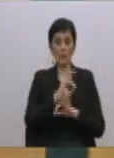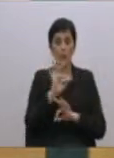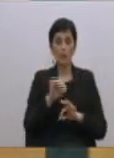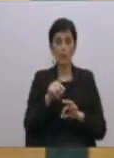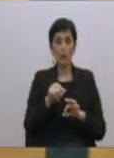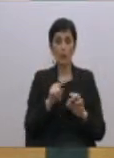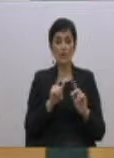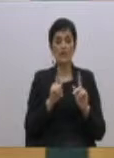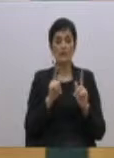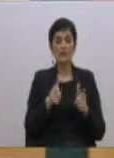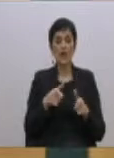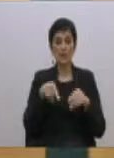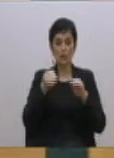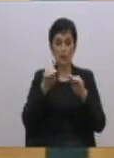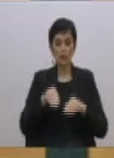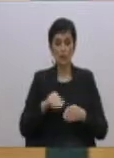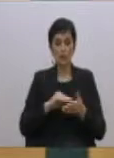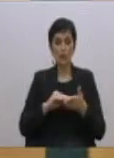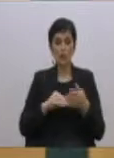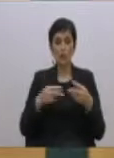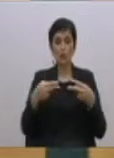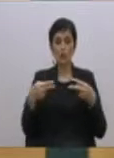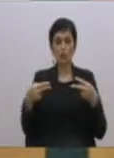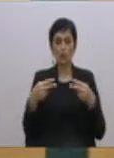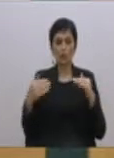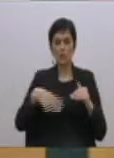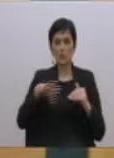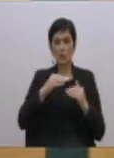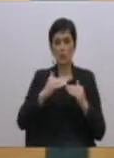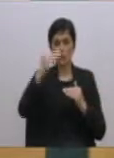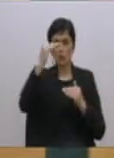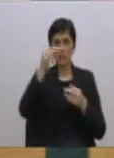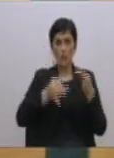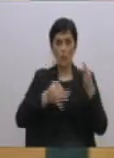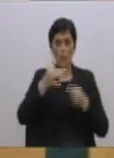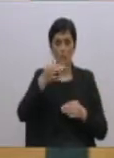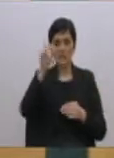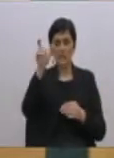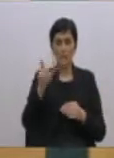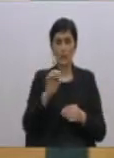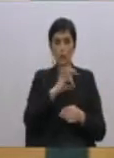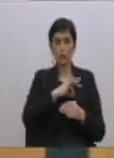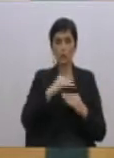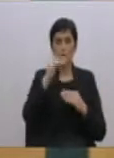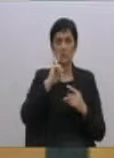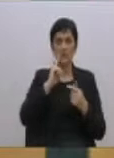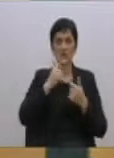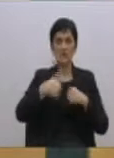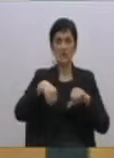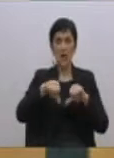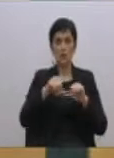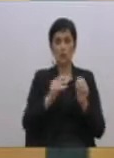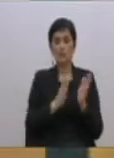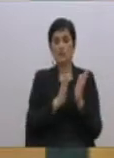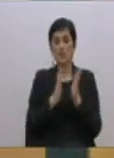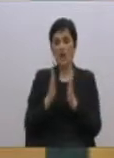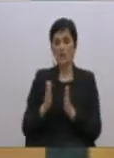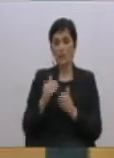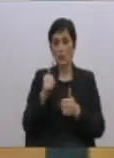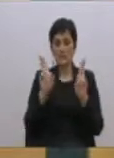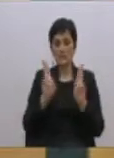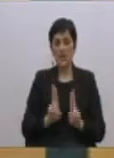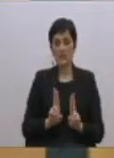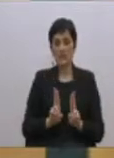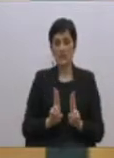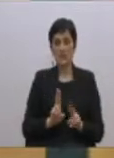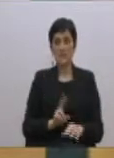აქ შემუშავებული წესი უთანაბრდებოდა საქართველოს უზენაეს სასამართლის იუსტიციის უმაღლეს საბჭოს ეტაპზე კონკურსის